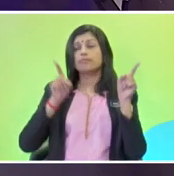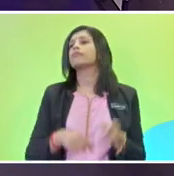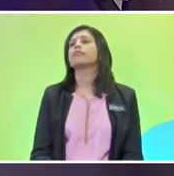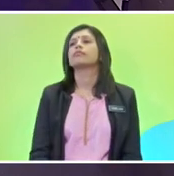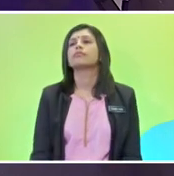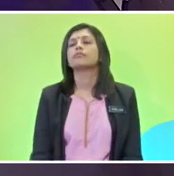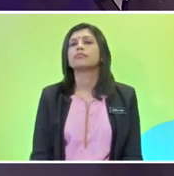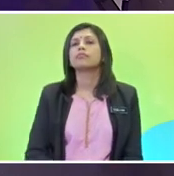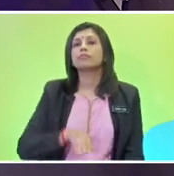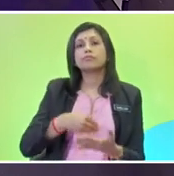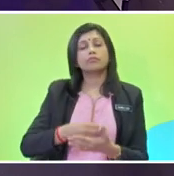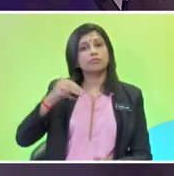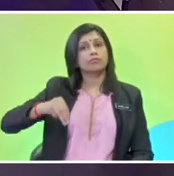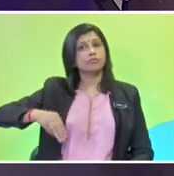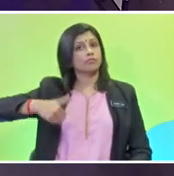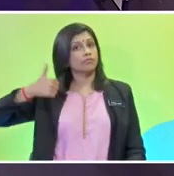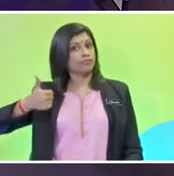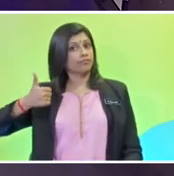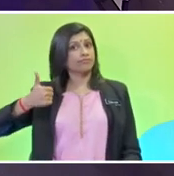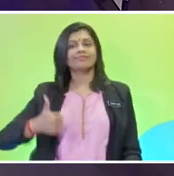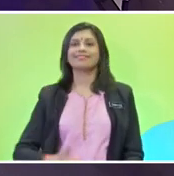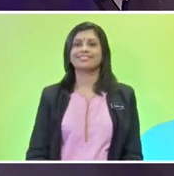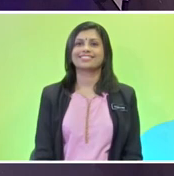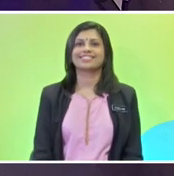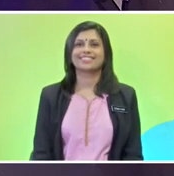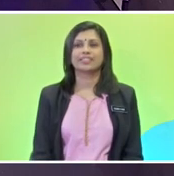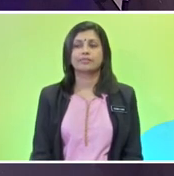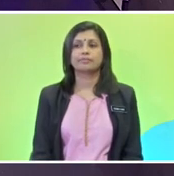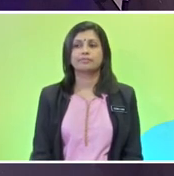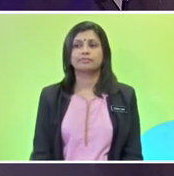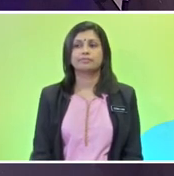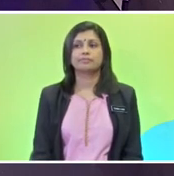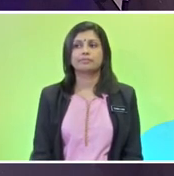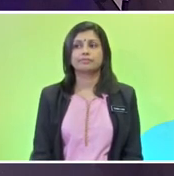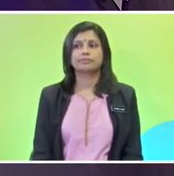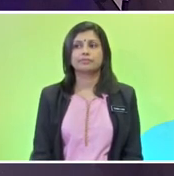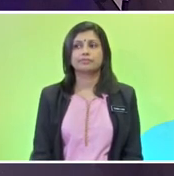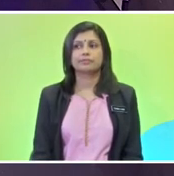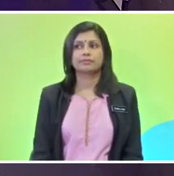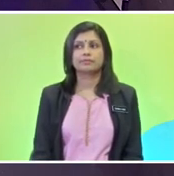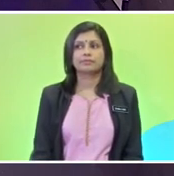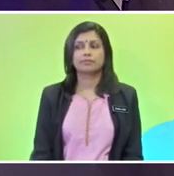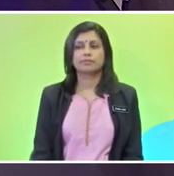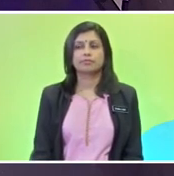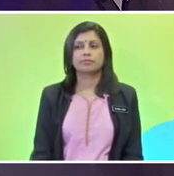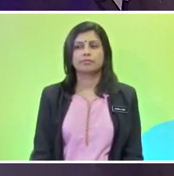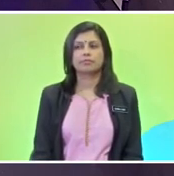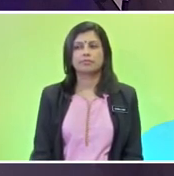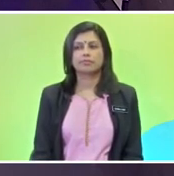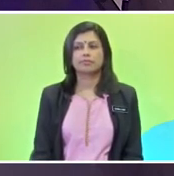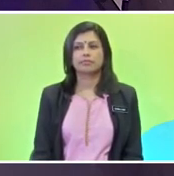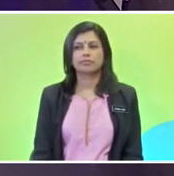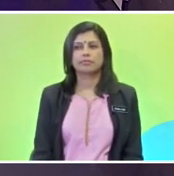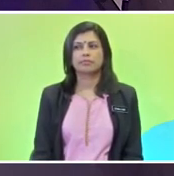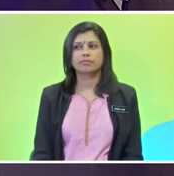Hebat, tahniah semua. Dapat jawapan yang sama dengan cikgu. Okey. Jadi, boleh kita teruskan lagi tak? Silakan cikgu. Okey, adik-adik di dalam